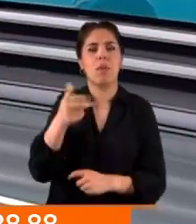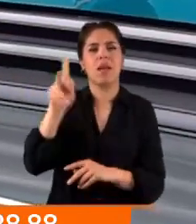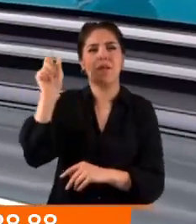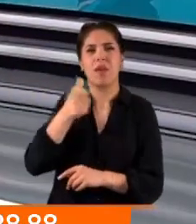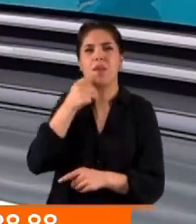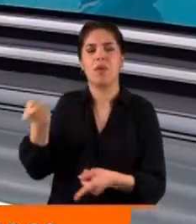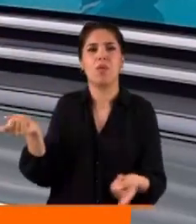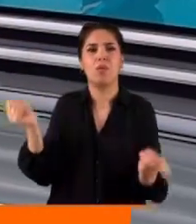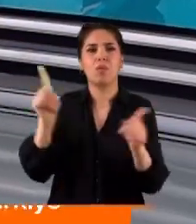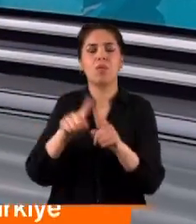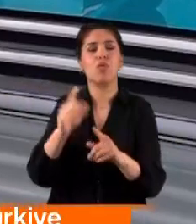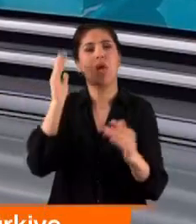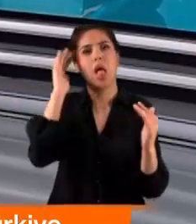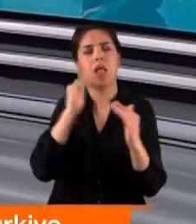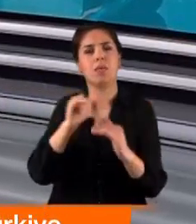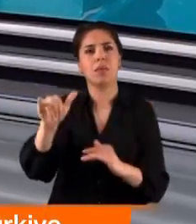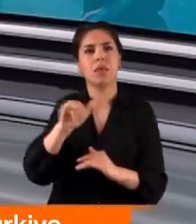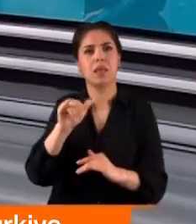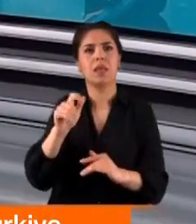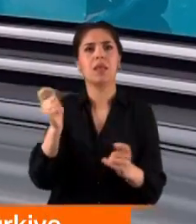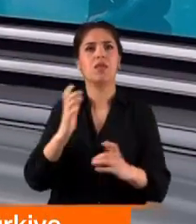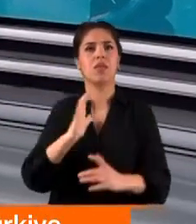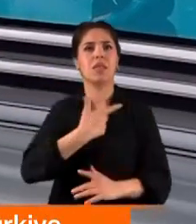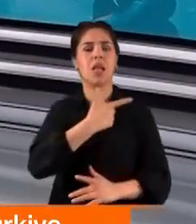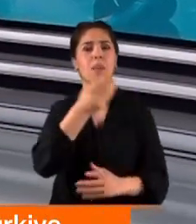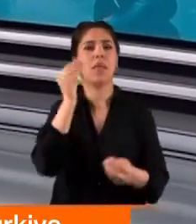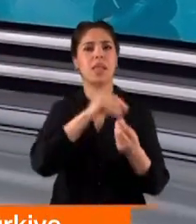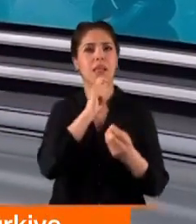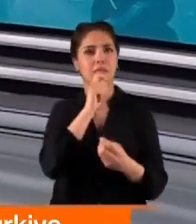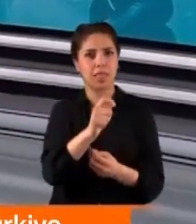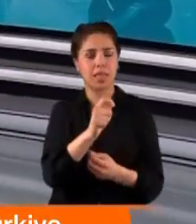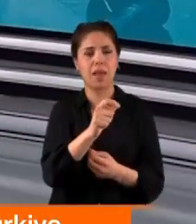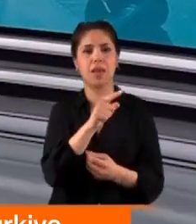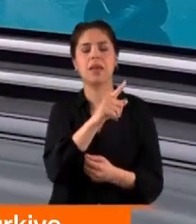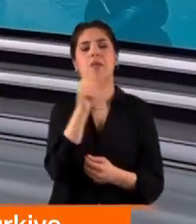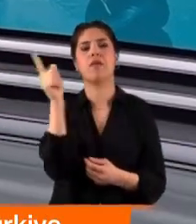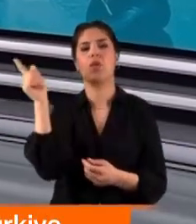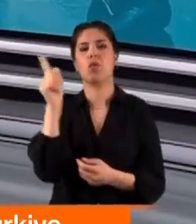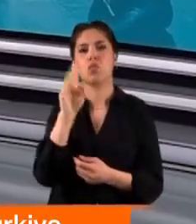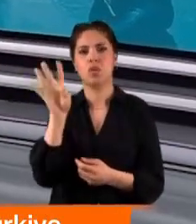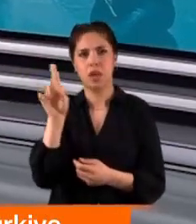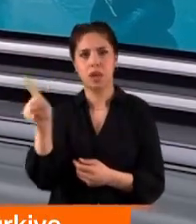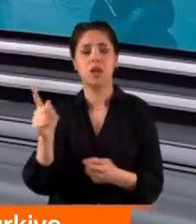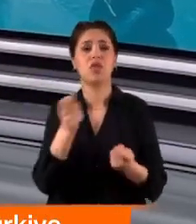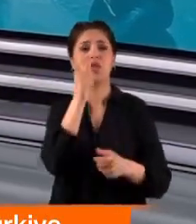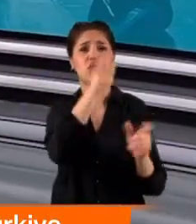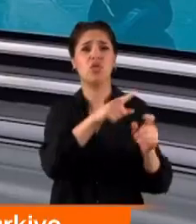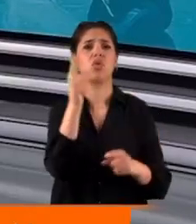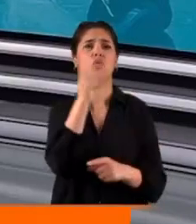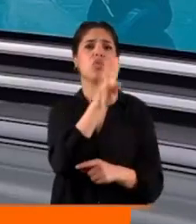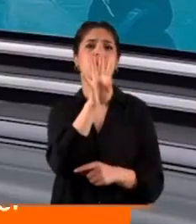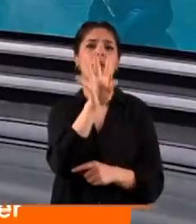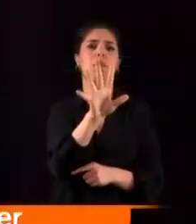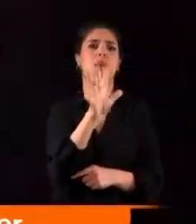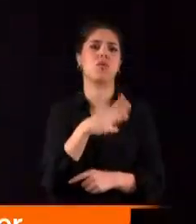aradaydı. Uzlaşma yakın. İşverenin zam teklifi %40, işçilerse en az %45 istiyor.